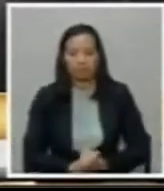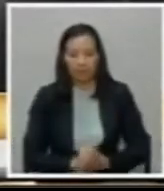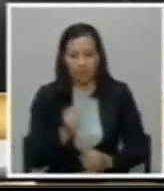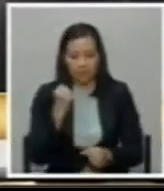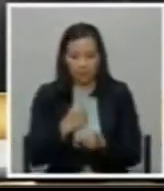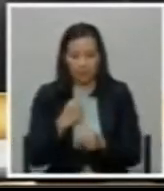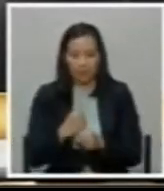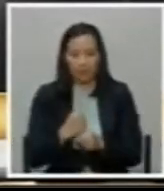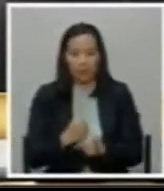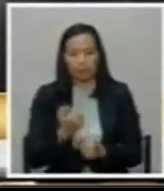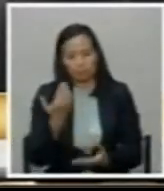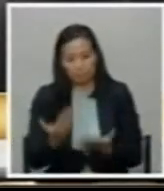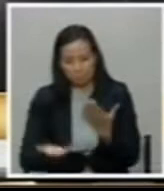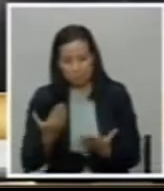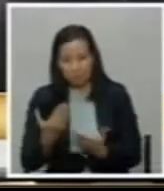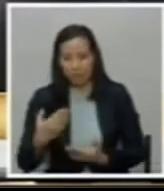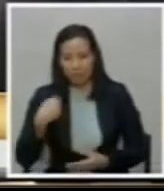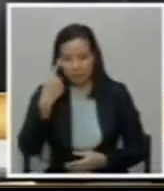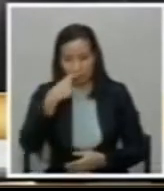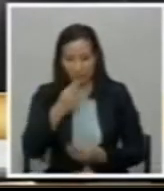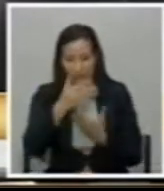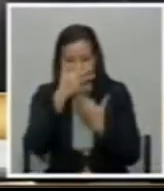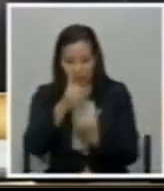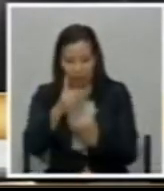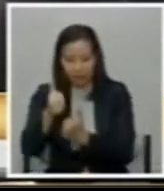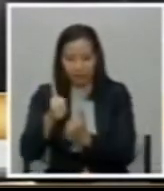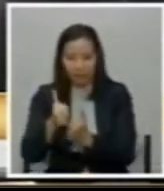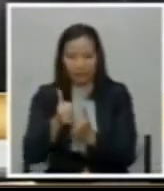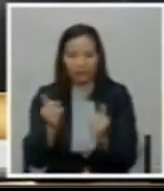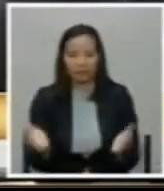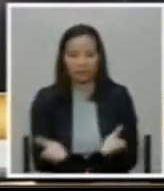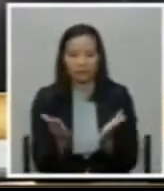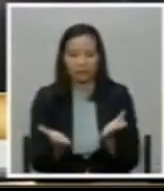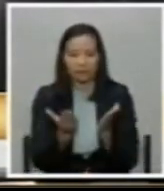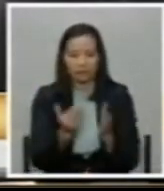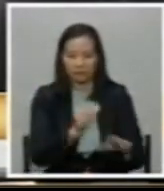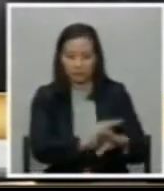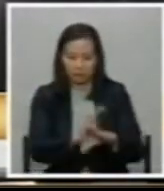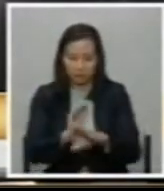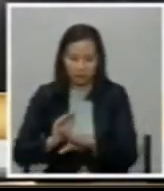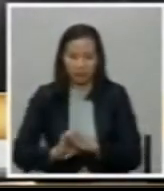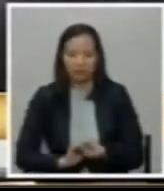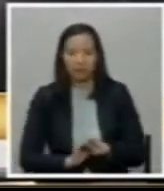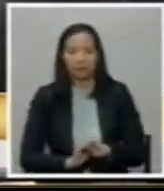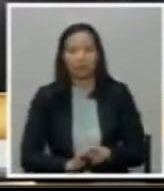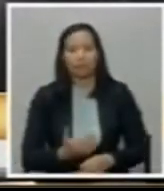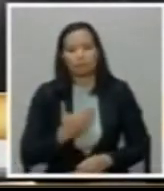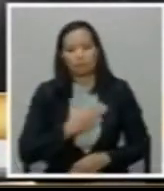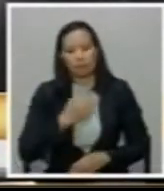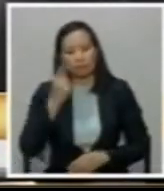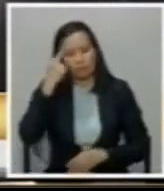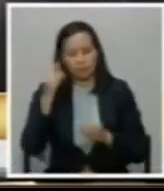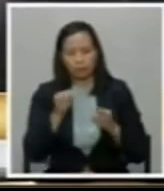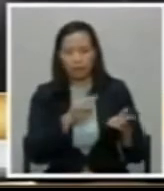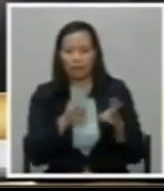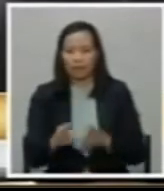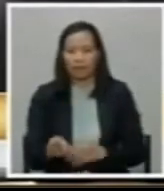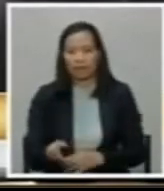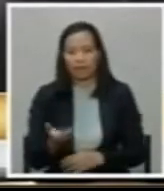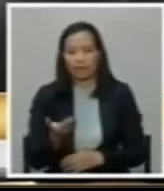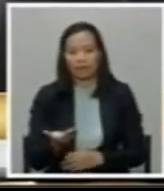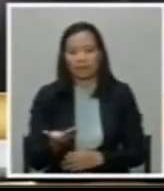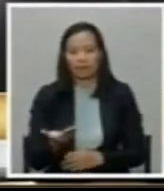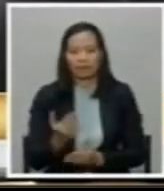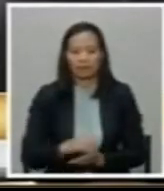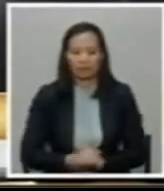ทำแบบสมัครใจแล้วก็ไปใช้วิธีการส่งเสริมชักชวนผมเห็นว่าอันนั้นเป็นวิธีการยิ่งกว่